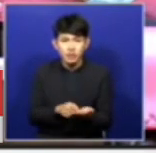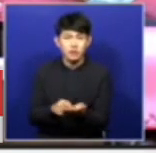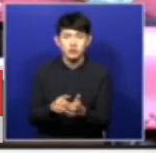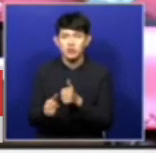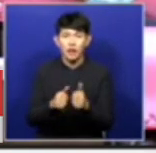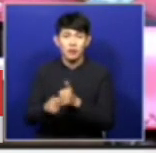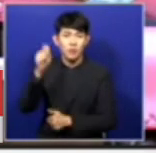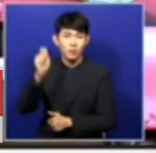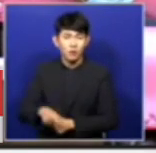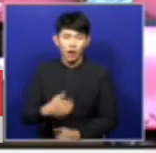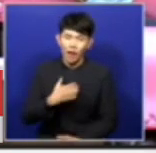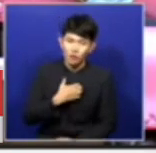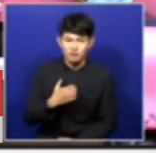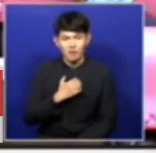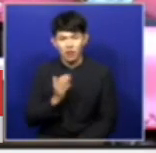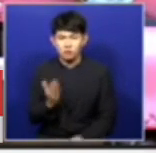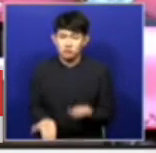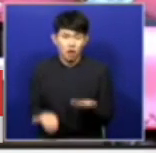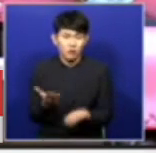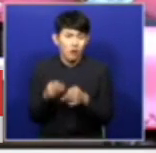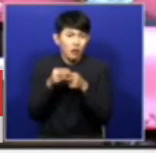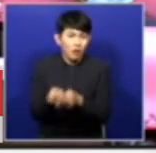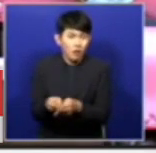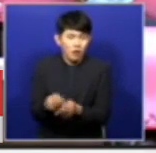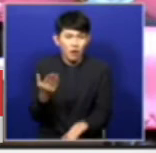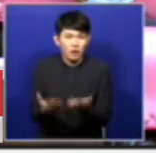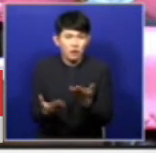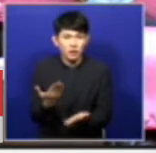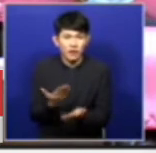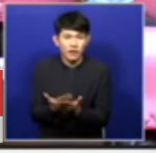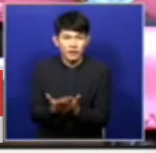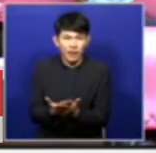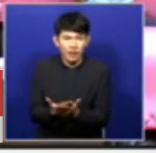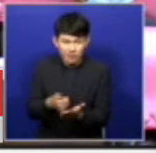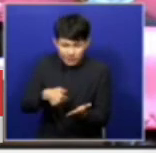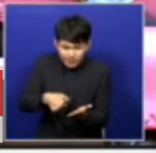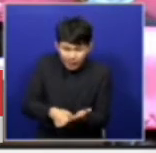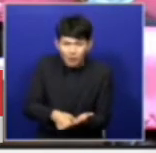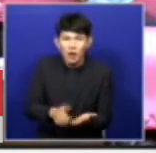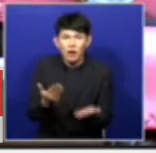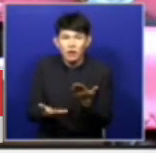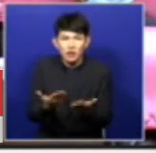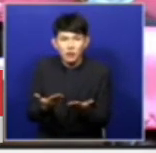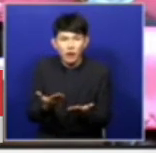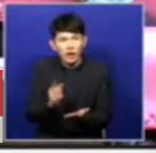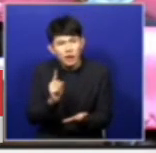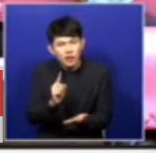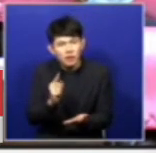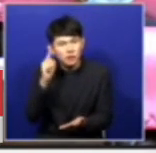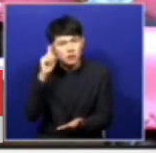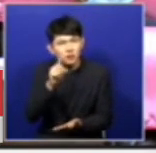ล้วจะเอาก็ได้ไม่เอาก็ได้จะรับก็ได้ไม่รับก็ได้หรือว่ามัดจำบ้างเล็กน้อยหรือเป็นยังไง